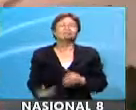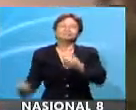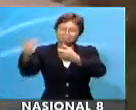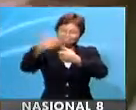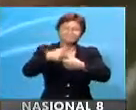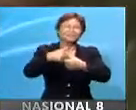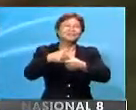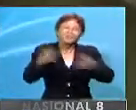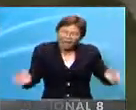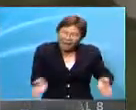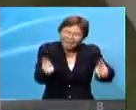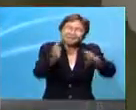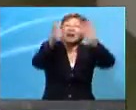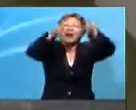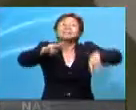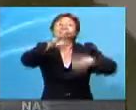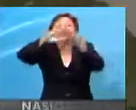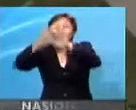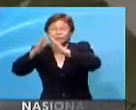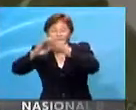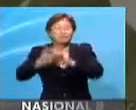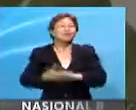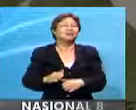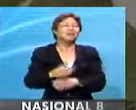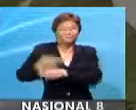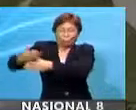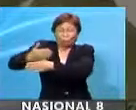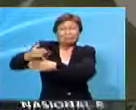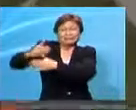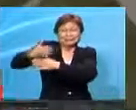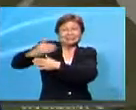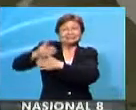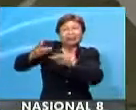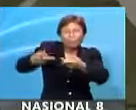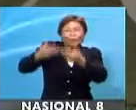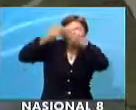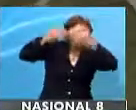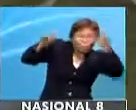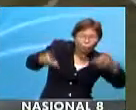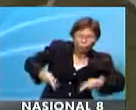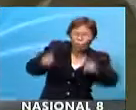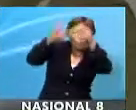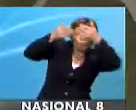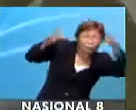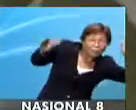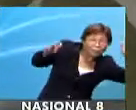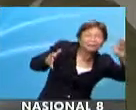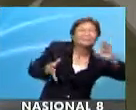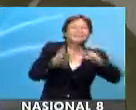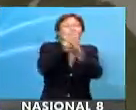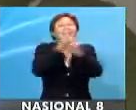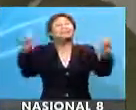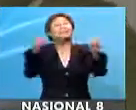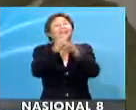Yes. Daripada perkongsian ini bukan dia membuka peluang kepada independent